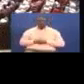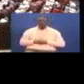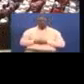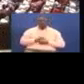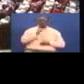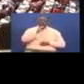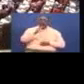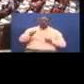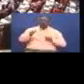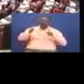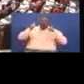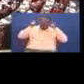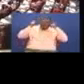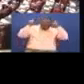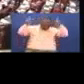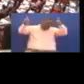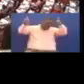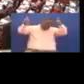Sisi wao.